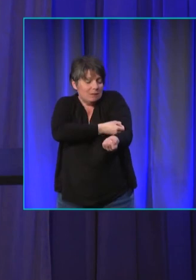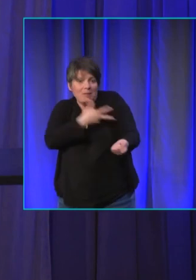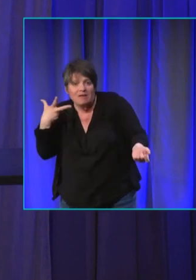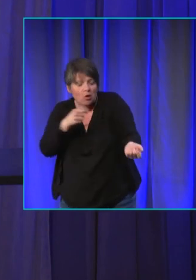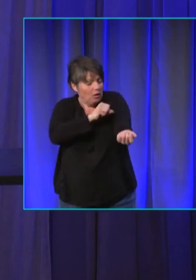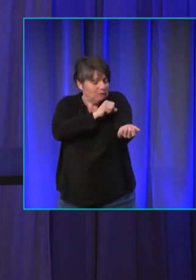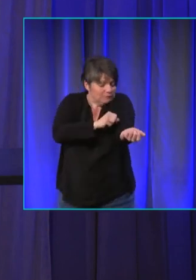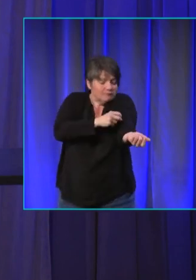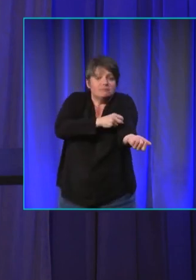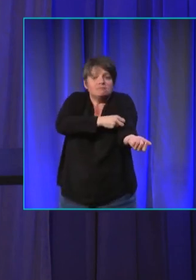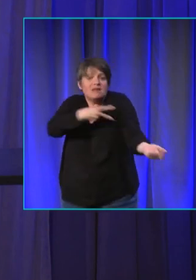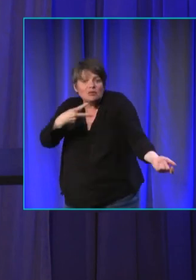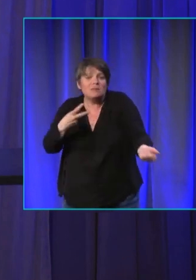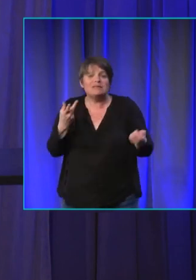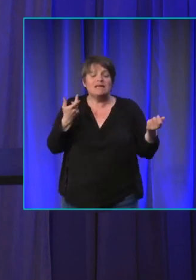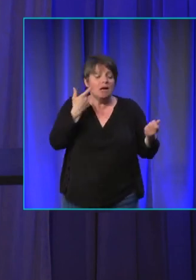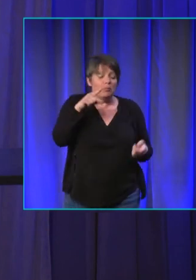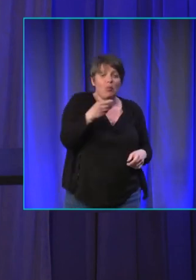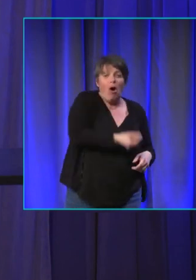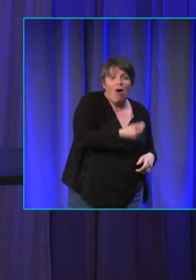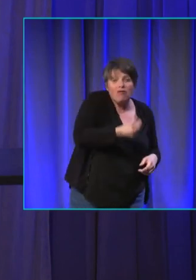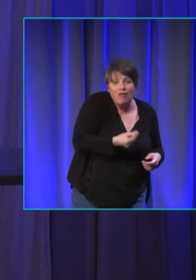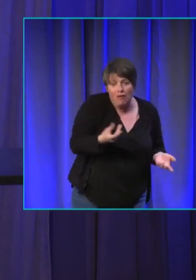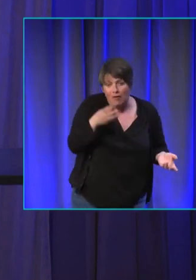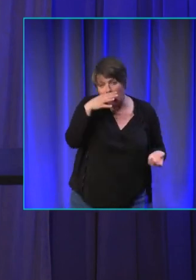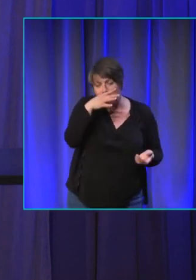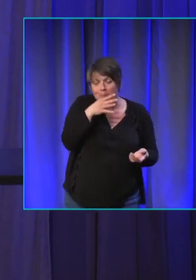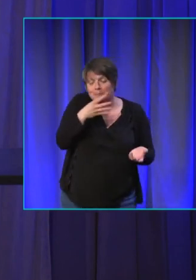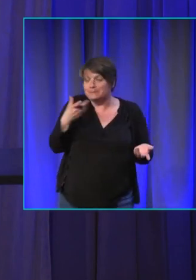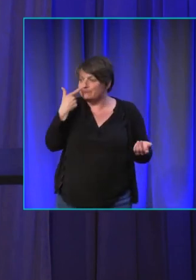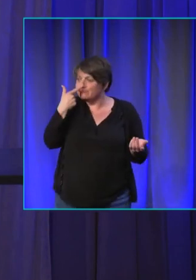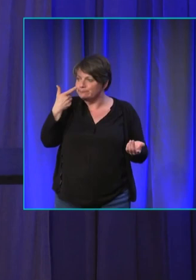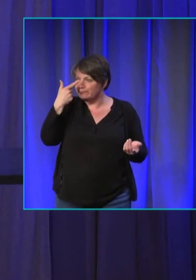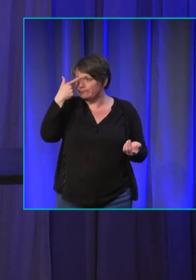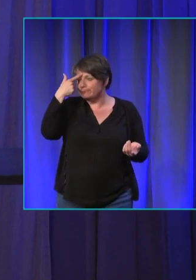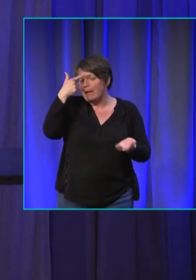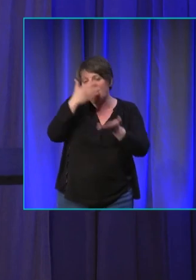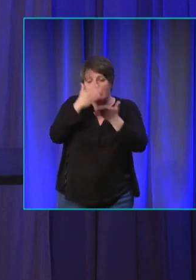des biopsies musculaires. Donc ça, sur un plan éthique,